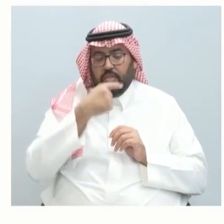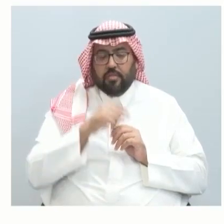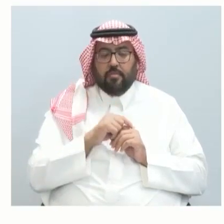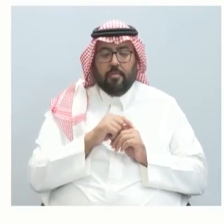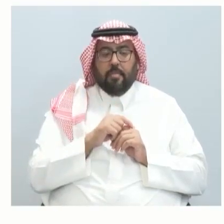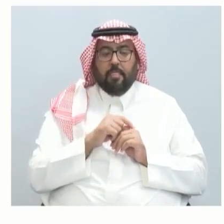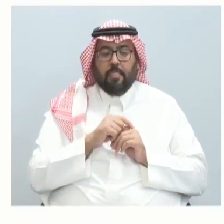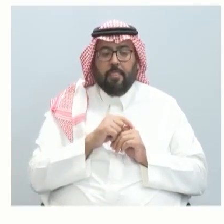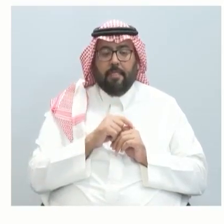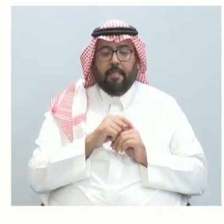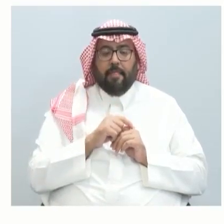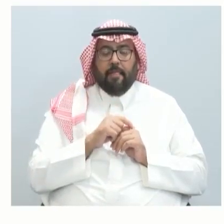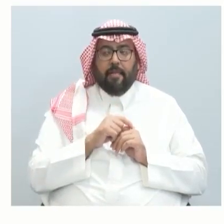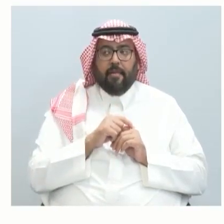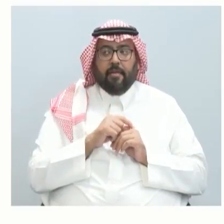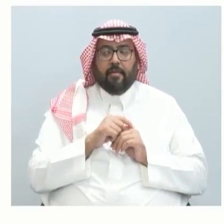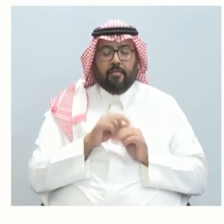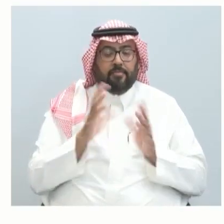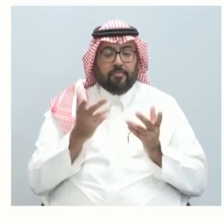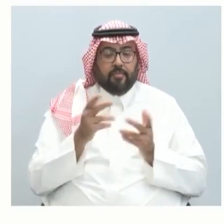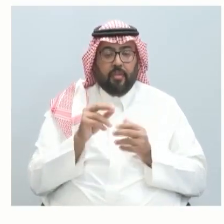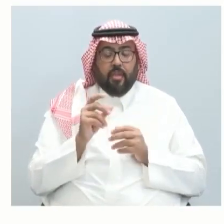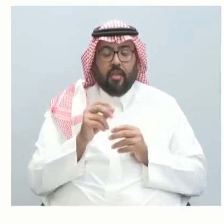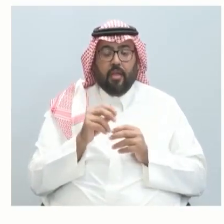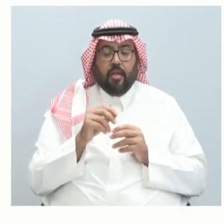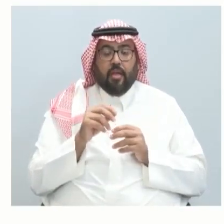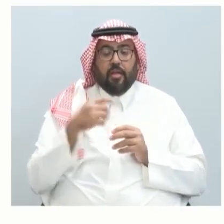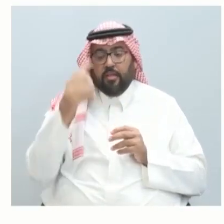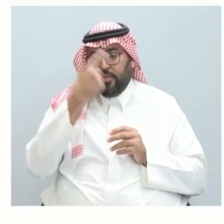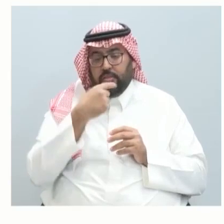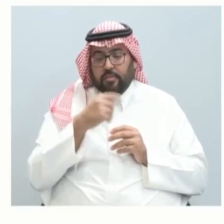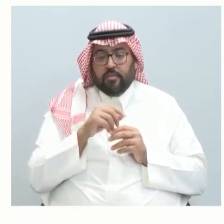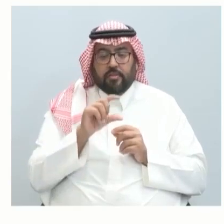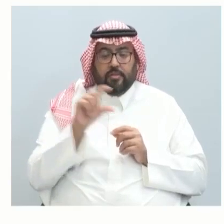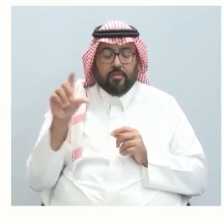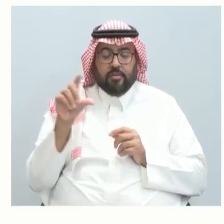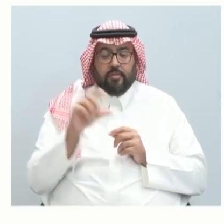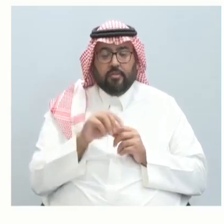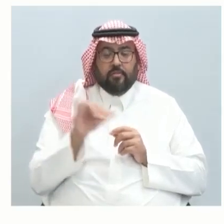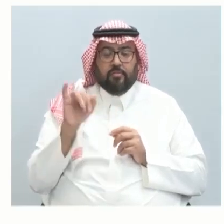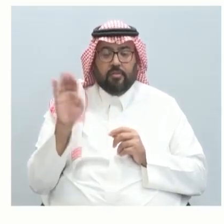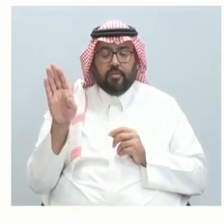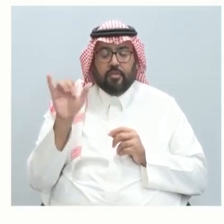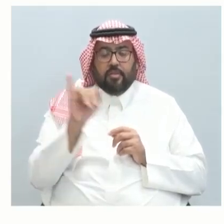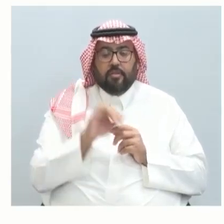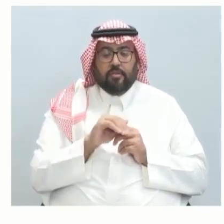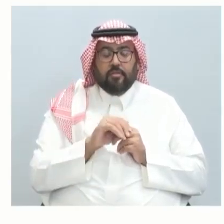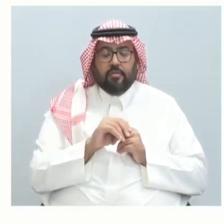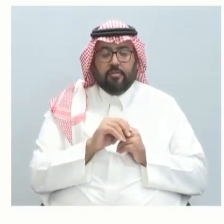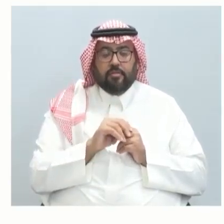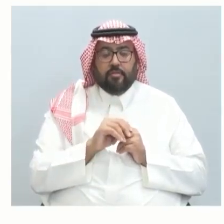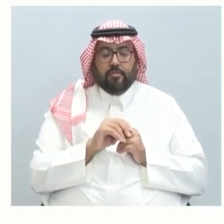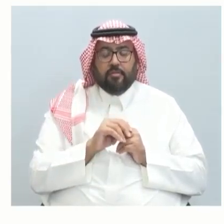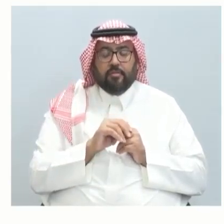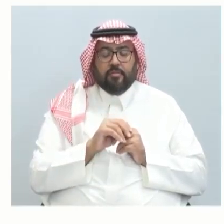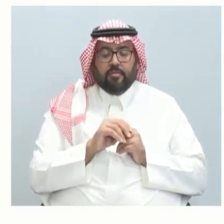ابنائي وبناتي اذا ابنائي وبناتي ماذا نطلق على هذا الشكل او هذا المجسم ها يا ابطال